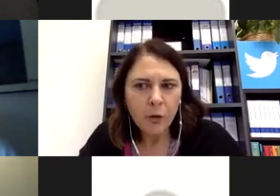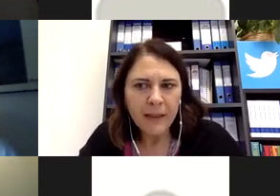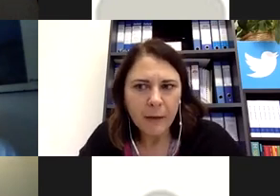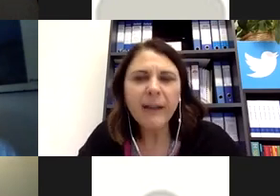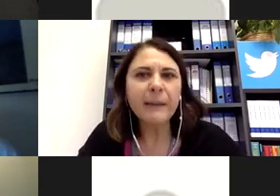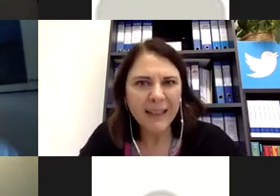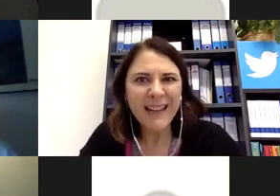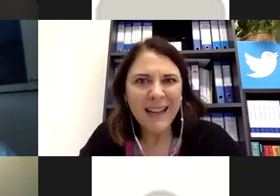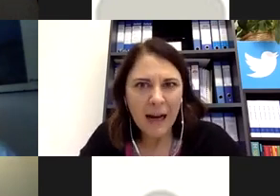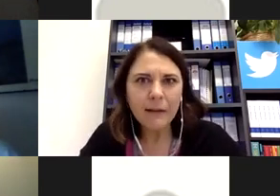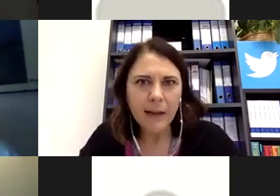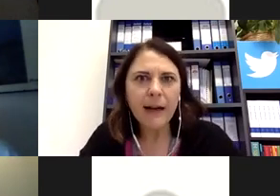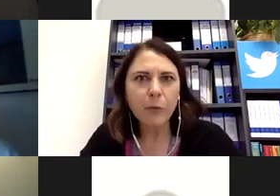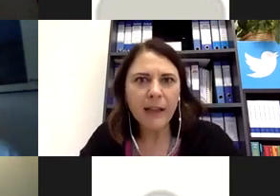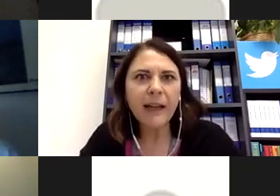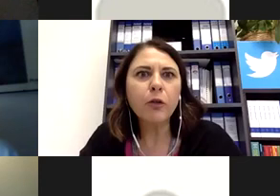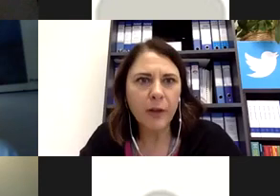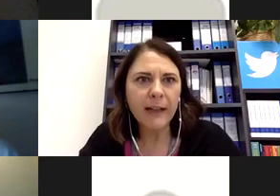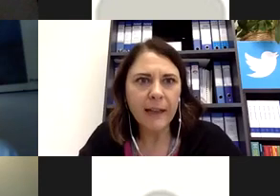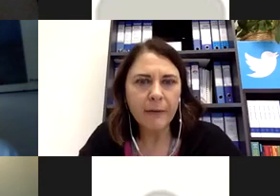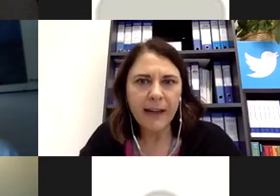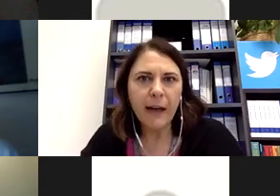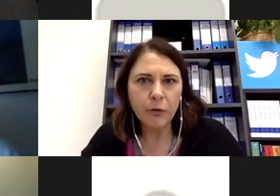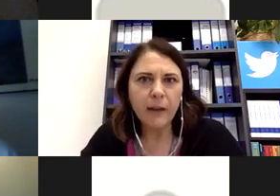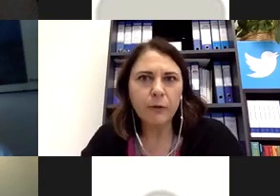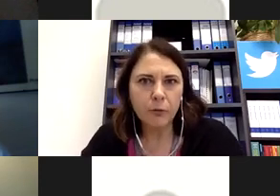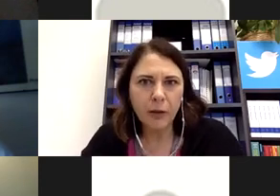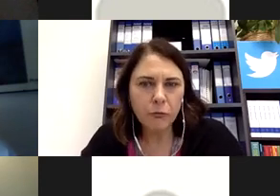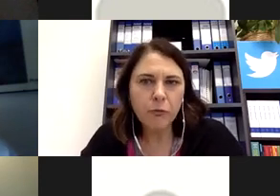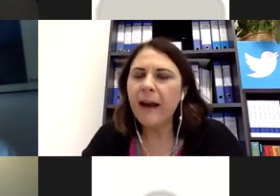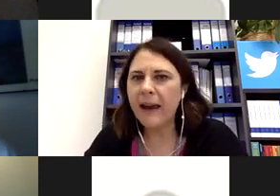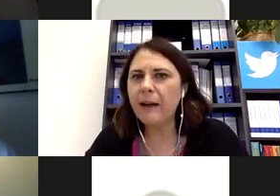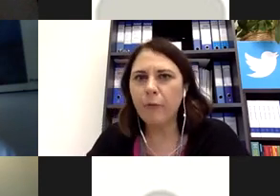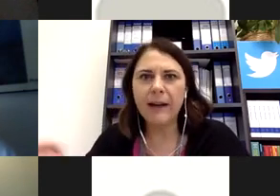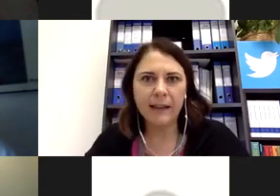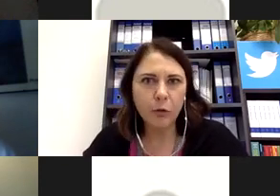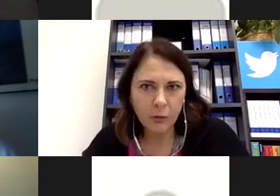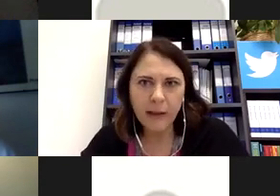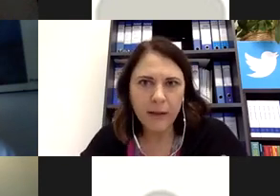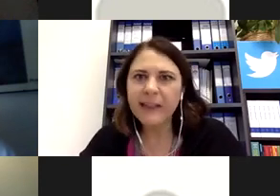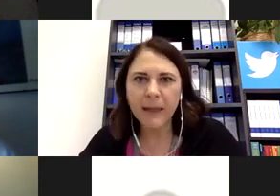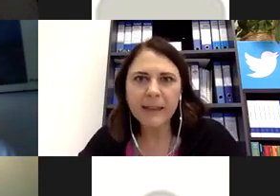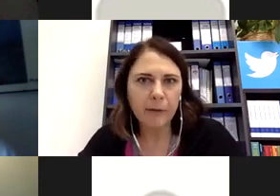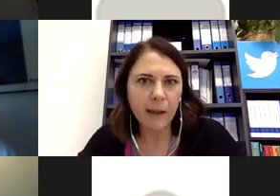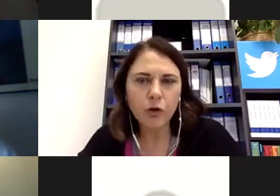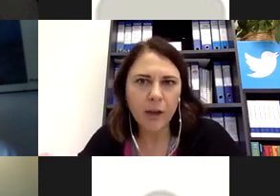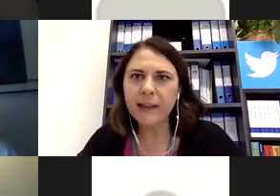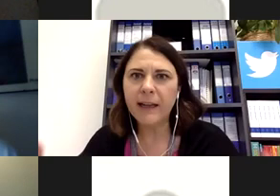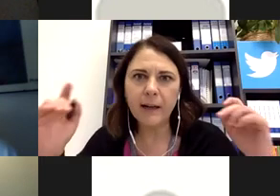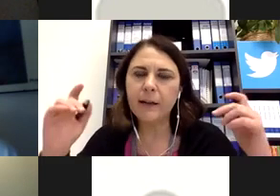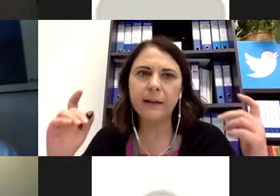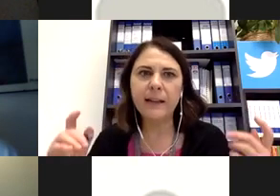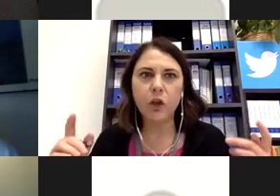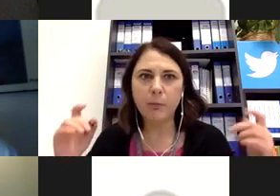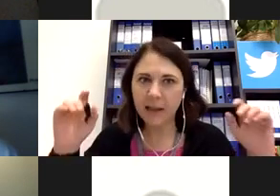come dire una simmetria tra la modalità comunicativa che ha adottato De Luca e quella di Conte quindi ispirata a questa logica